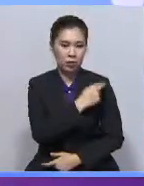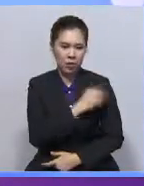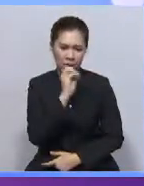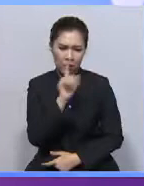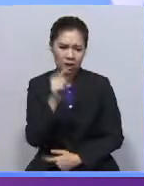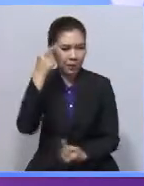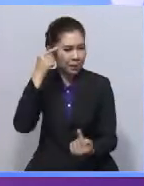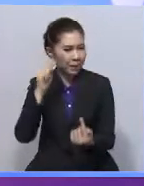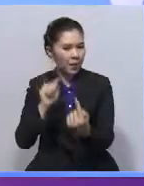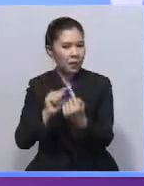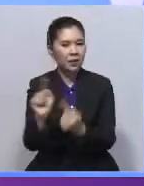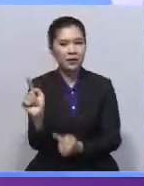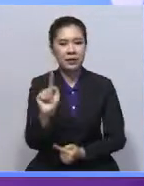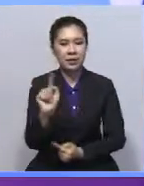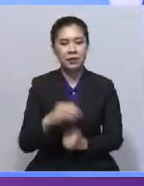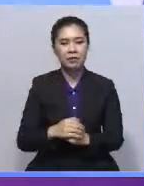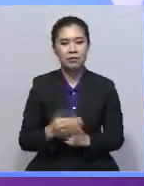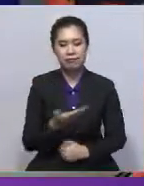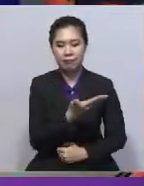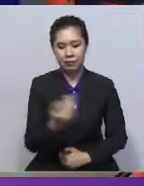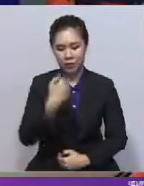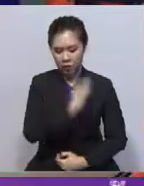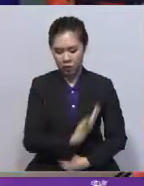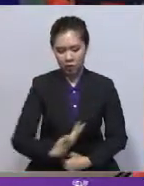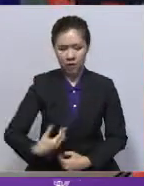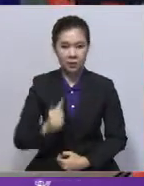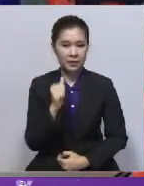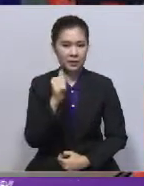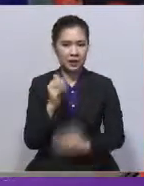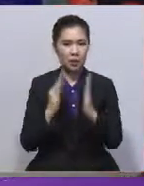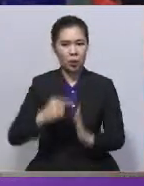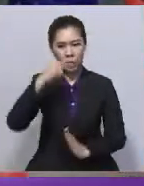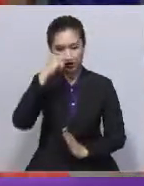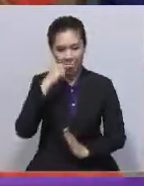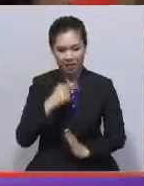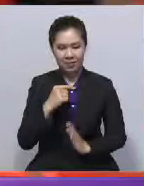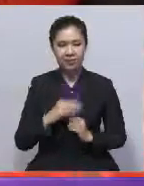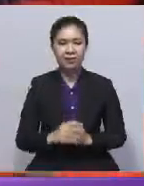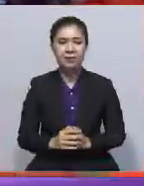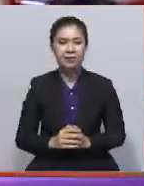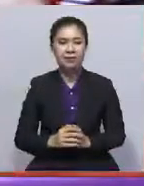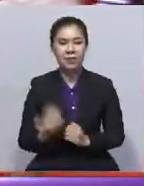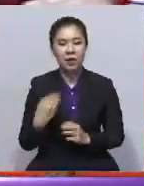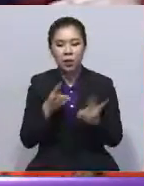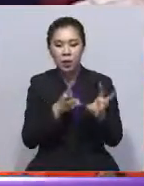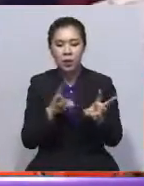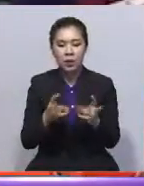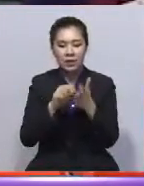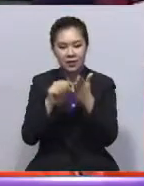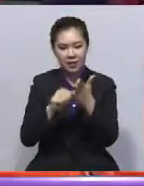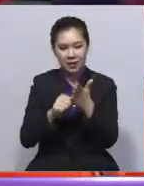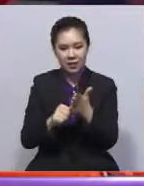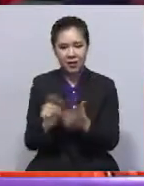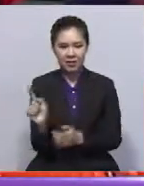ครับมีเป้าหมายสูงสุดคือการสร้างสุขภาวะที่ดีของคนไทยทุกหมู่เหล่าที่ยั่งยืนจึงได้นำเสนอทิศทางในการปฏิรูปนะครับซึ่งเรื่องห